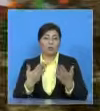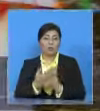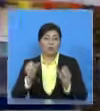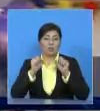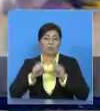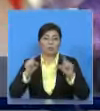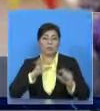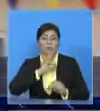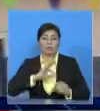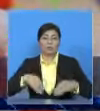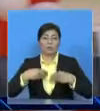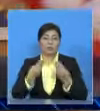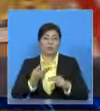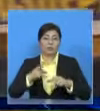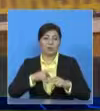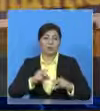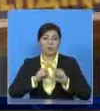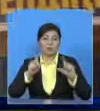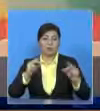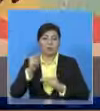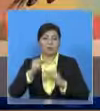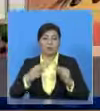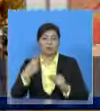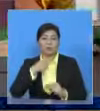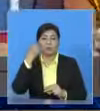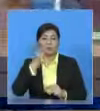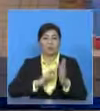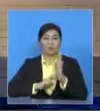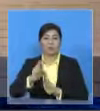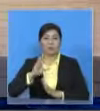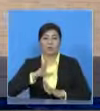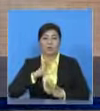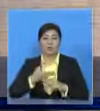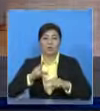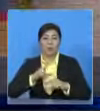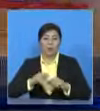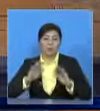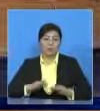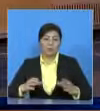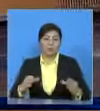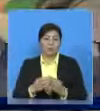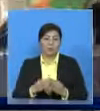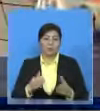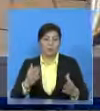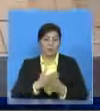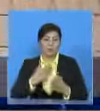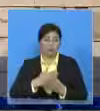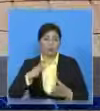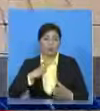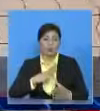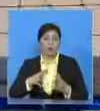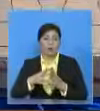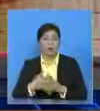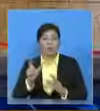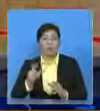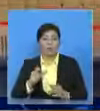кешені пайдалануға берілді. Аталған нысанның құрылысы осыдан 2 жыл бұрын басталған. Бұған жергілікті компаниялар демеушілік танытып, ауыл